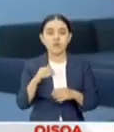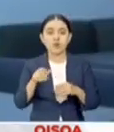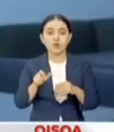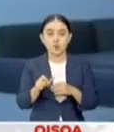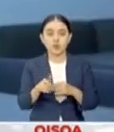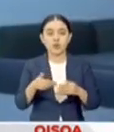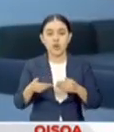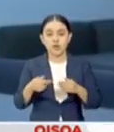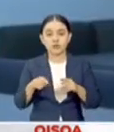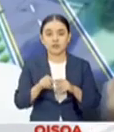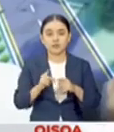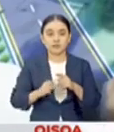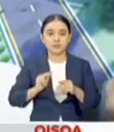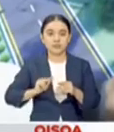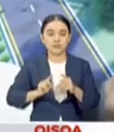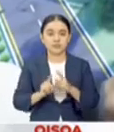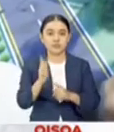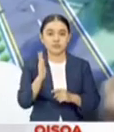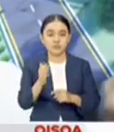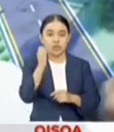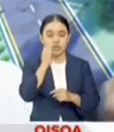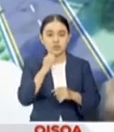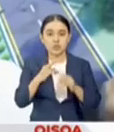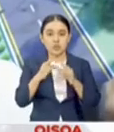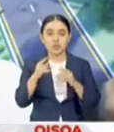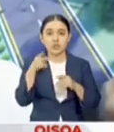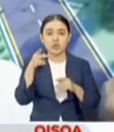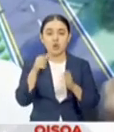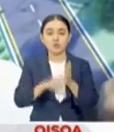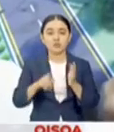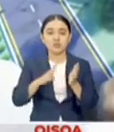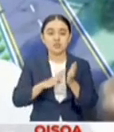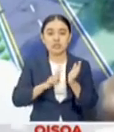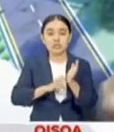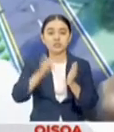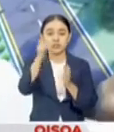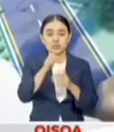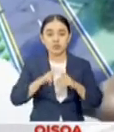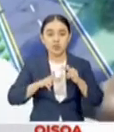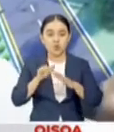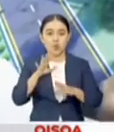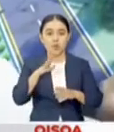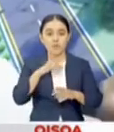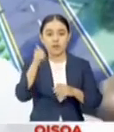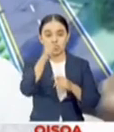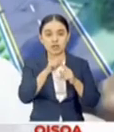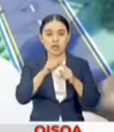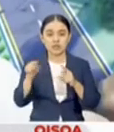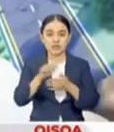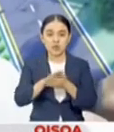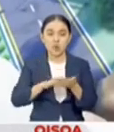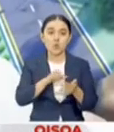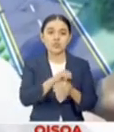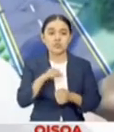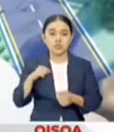harakati qisman yo'lga qo'yiladi. Eski yo'l o'tkazgich 67 yil qurilgan bo'lib, malum yıllar devamında